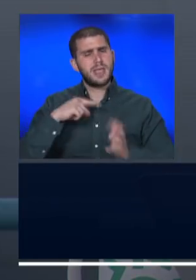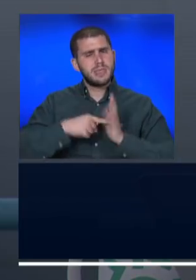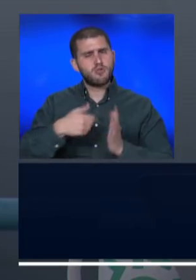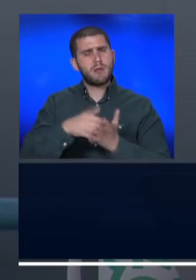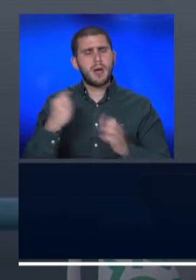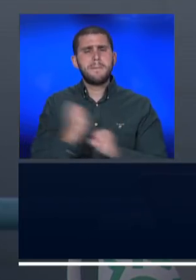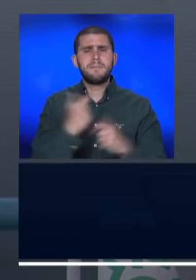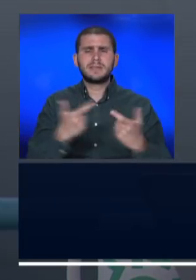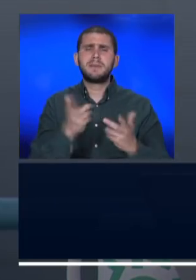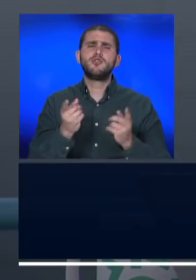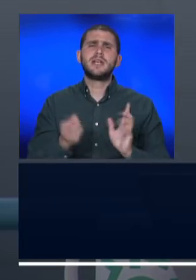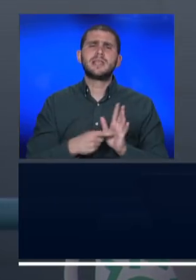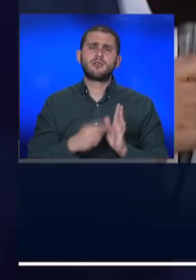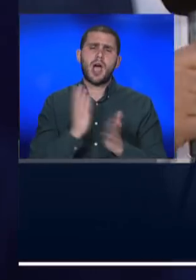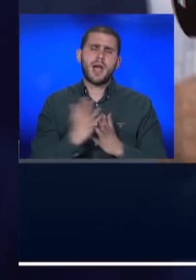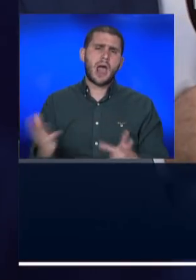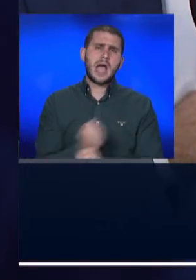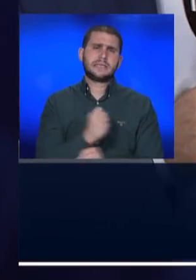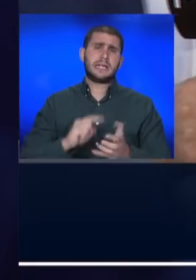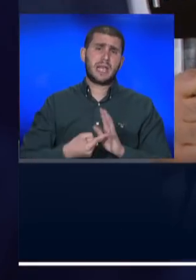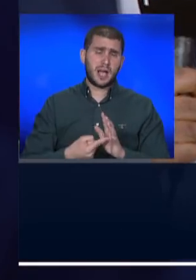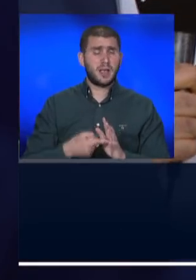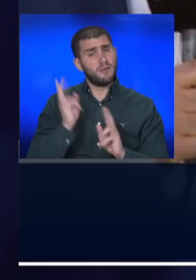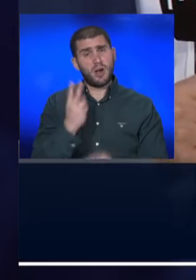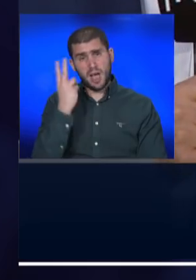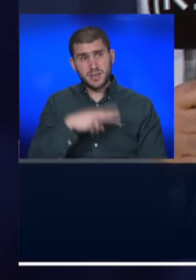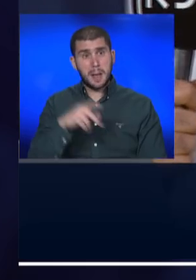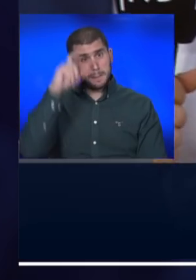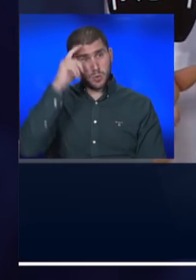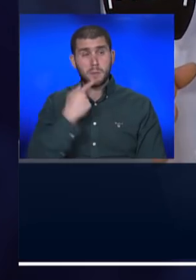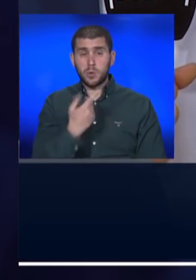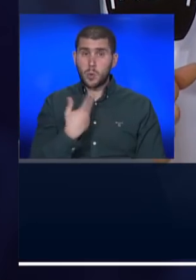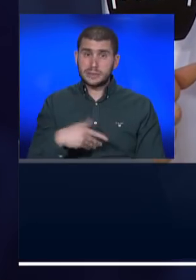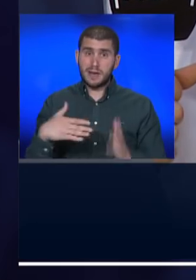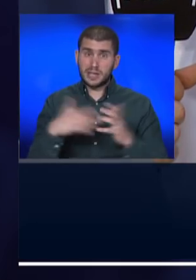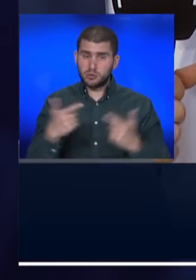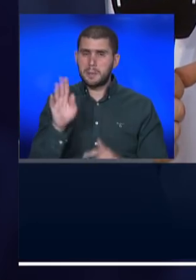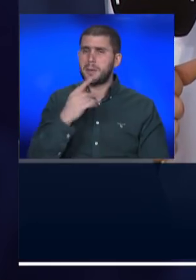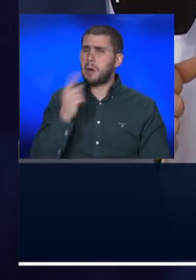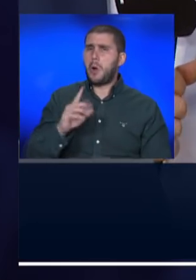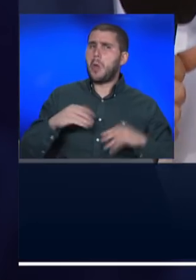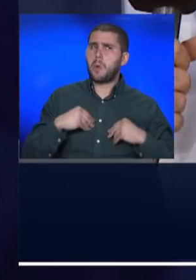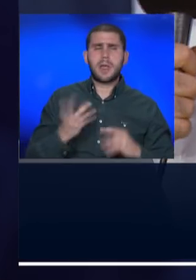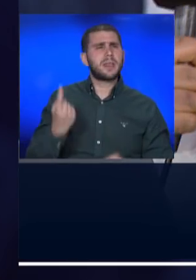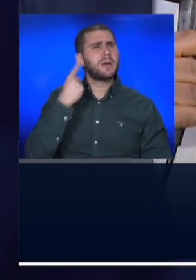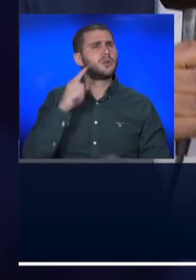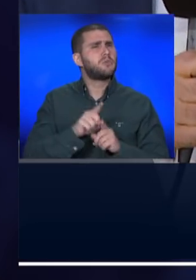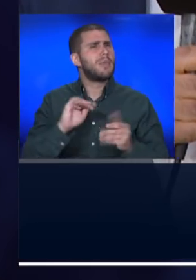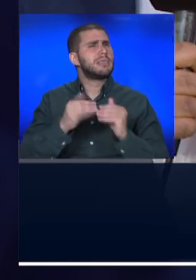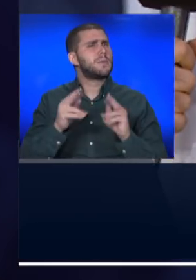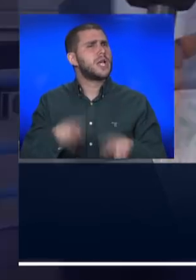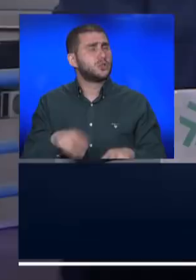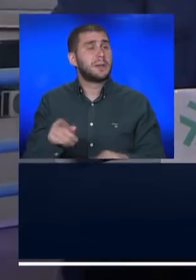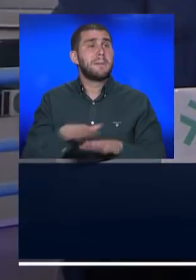היעדים. לכאורה, אתה יכול להבין, אולי ביידן אמר לו, אני רוצה הפסקת אש, ונתניהו אמר לו, לא, אני לא מוכן. למה זה נשמע לך כמו תיאום? זה נשמע לי כמו תיאום